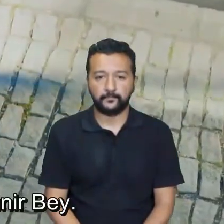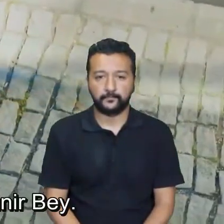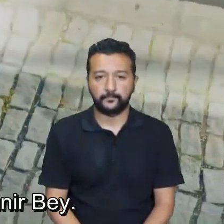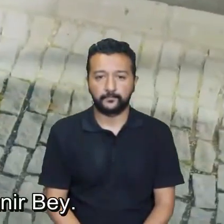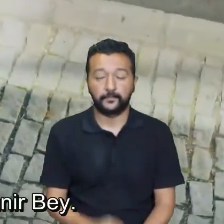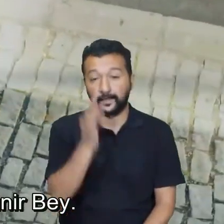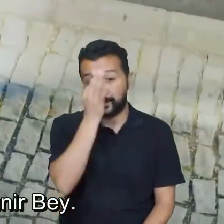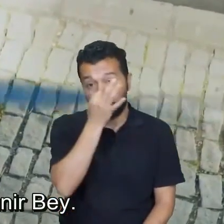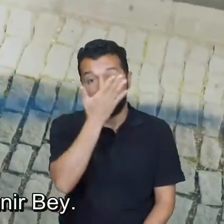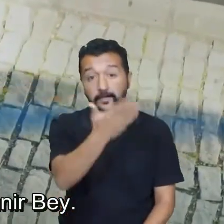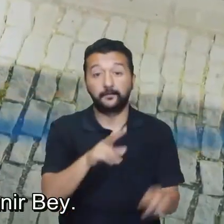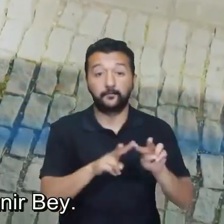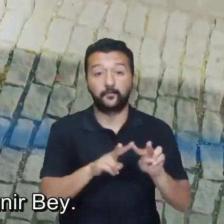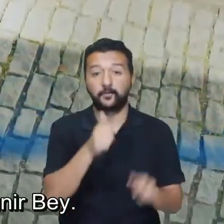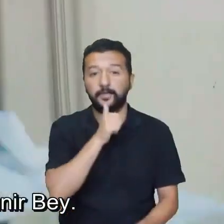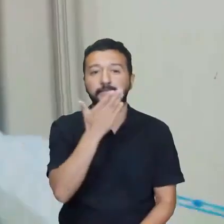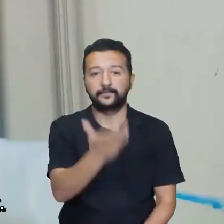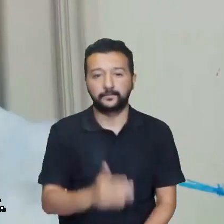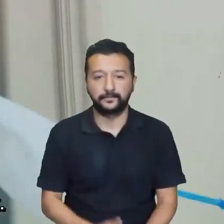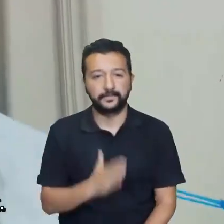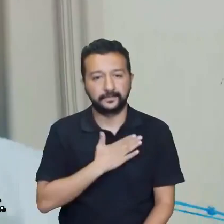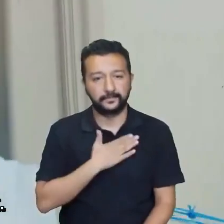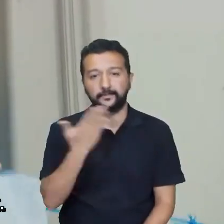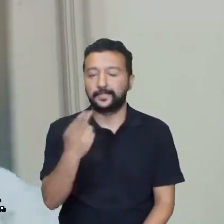sokaktan geçiyor. Kolay gelsin Münir Beyciğim.